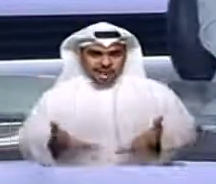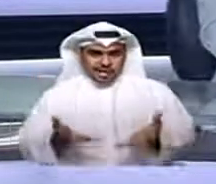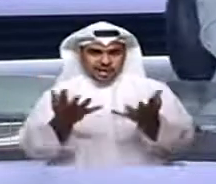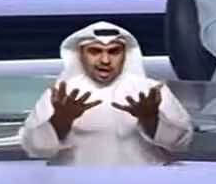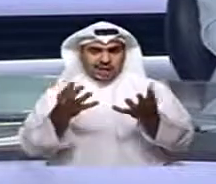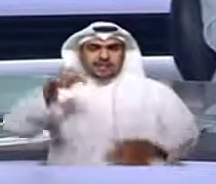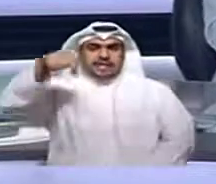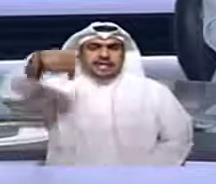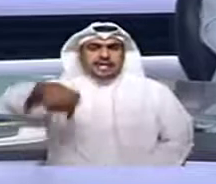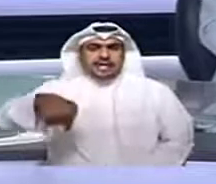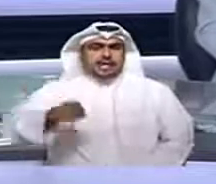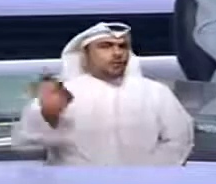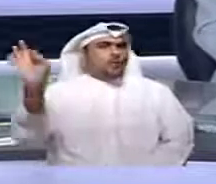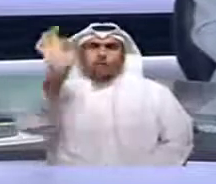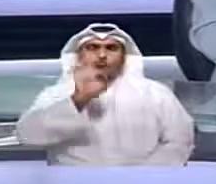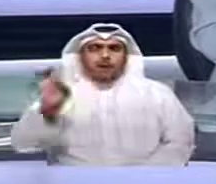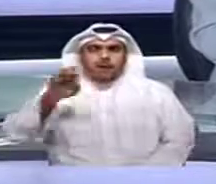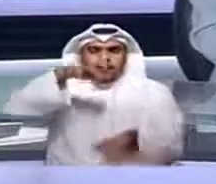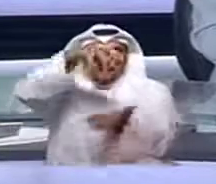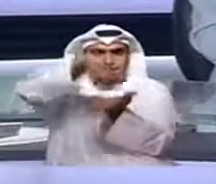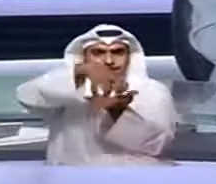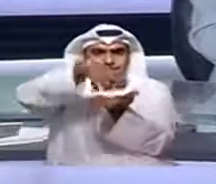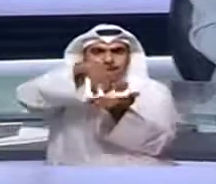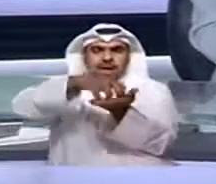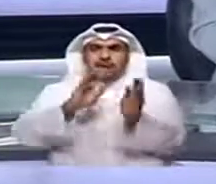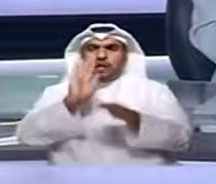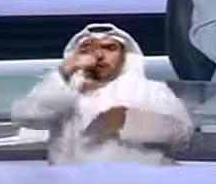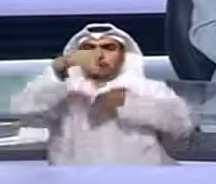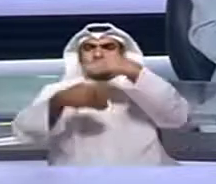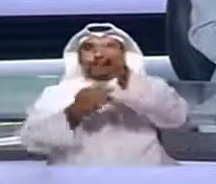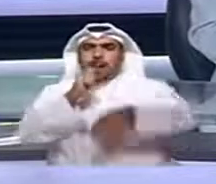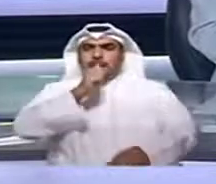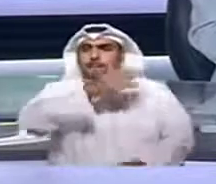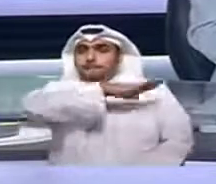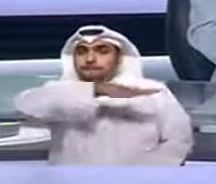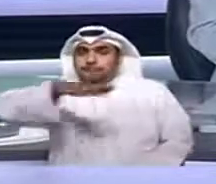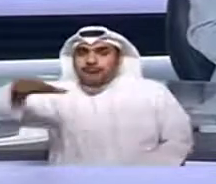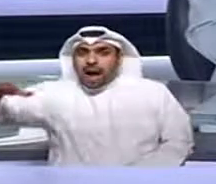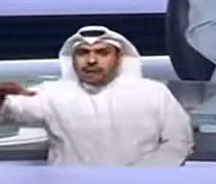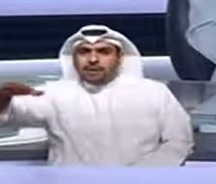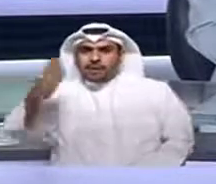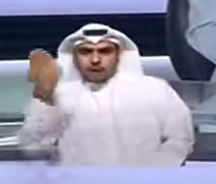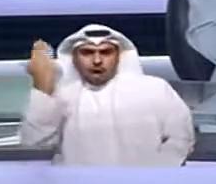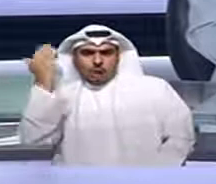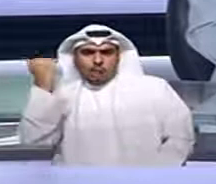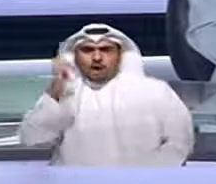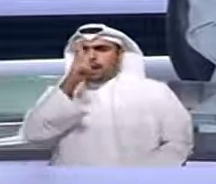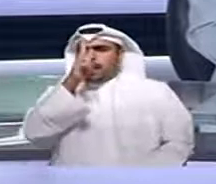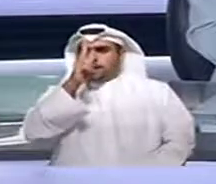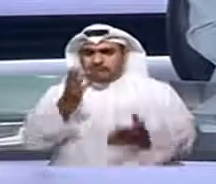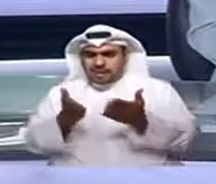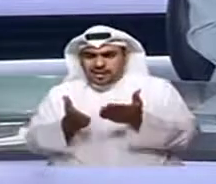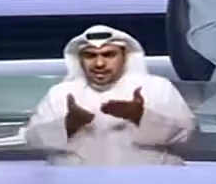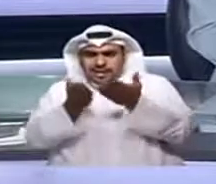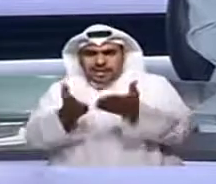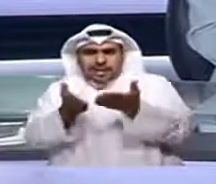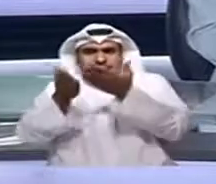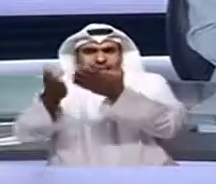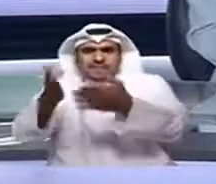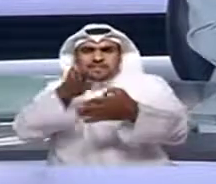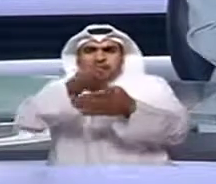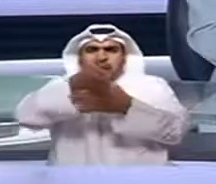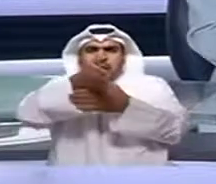منطقة عشيرج. نعم، وكانت إدارة النقل البحري قد رصدت عددا من القطع البحرية التي أهملها ملاكها في منطقة